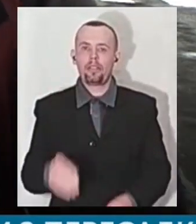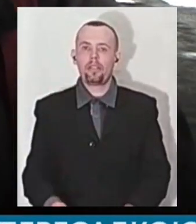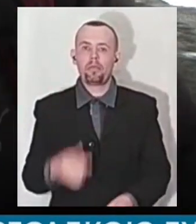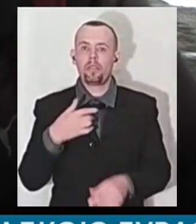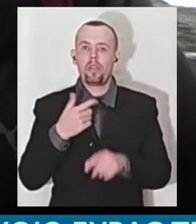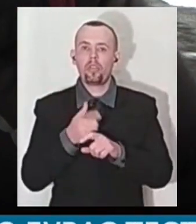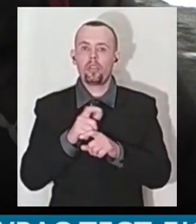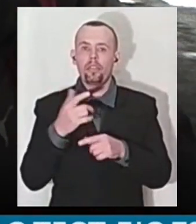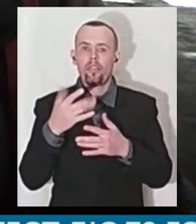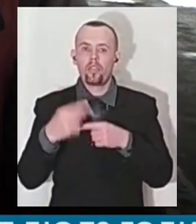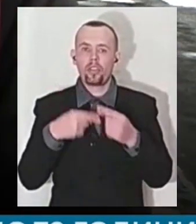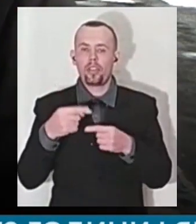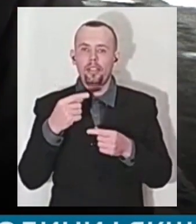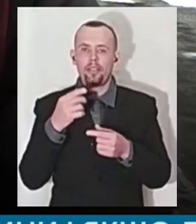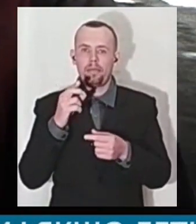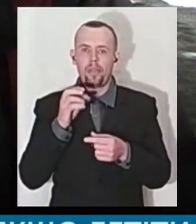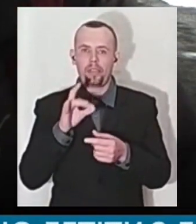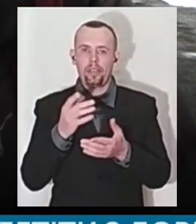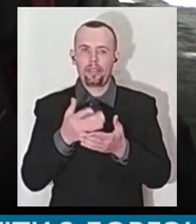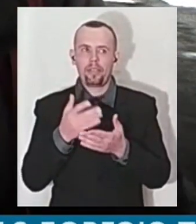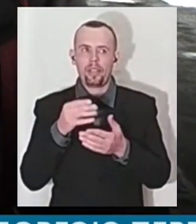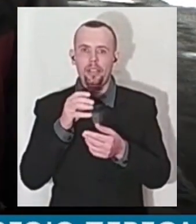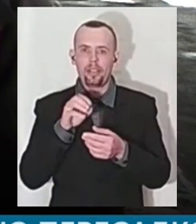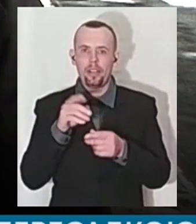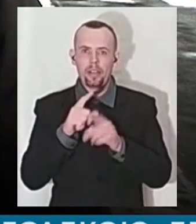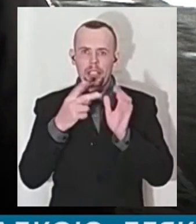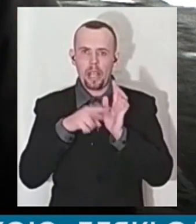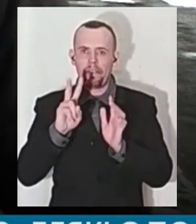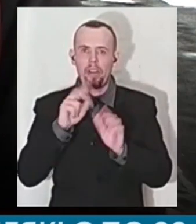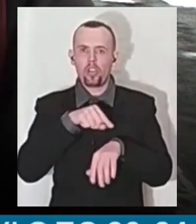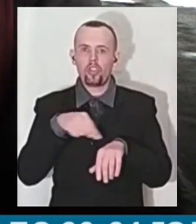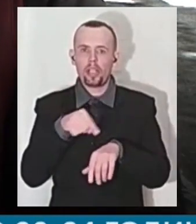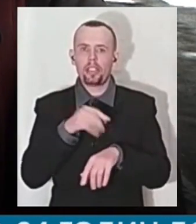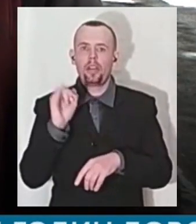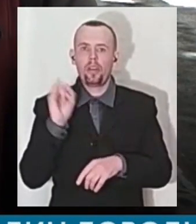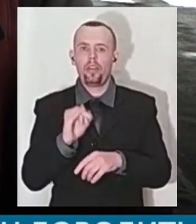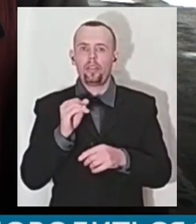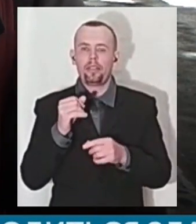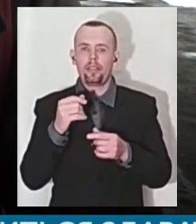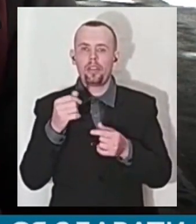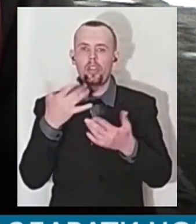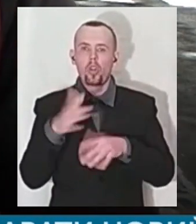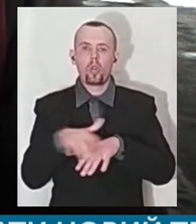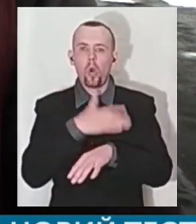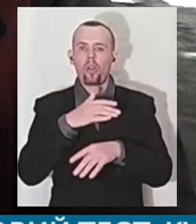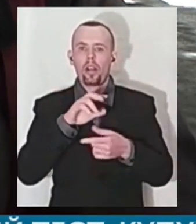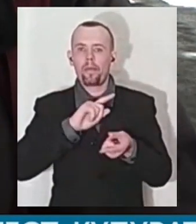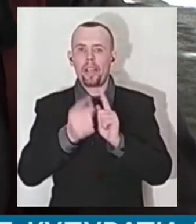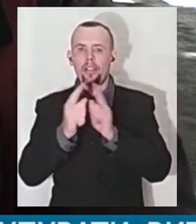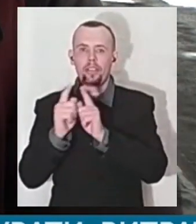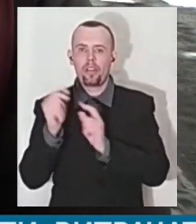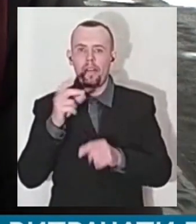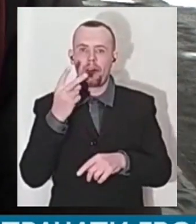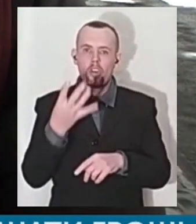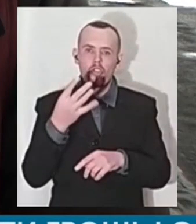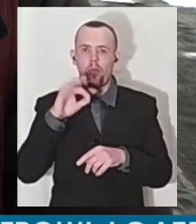летіть з пересадкою, буває тест діє 72 години. І якщо летіть з довгою пересадкою, деякі рейси там, по 24, по 20 годин,